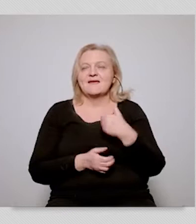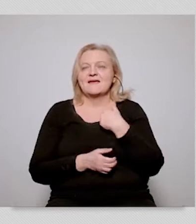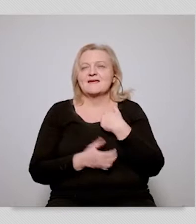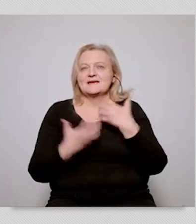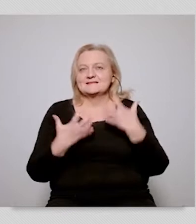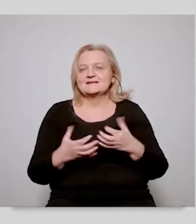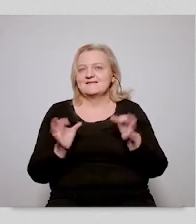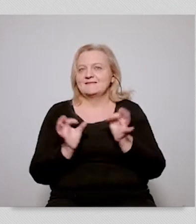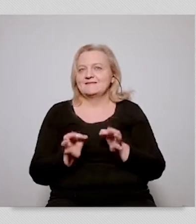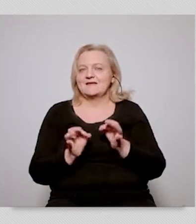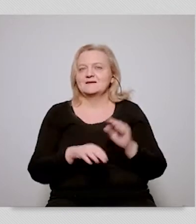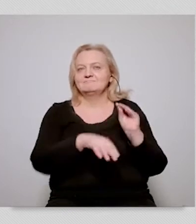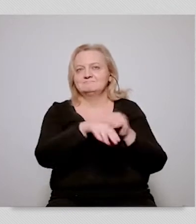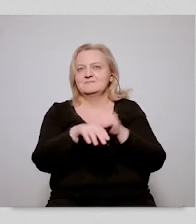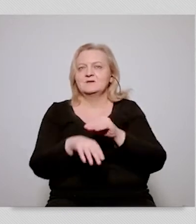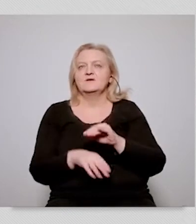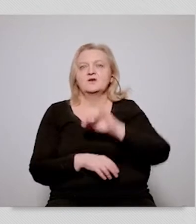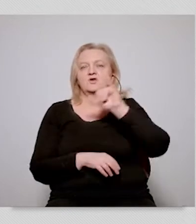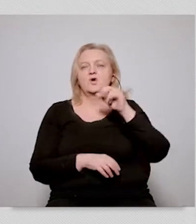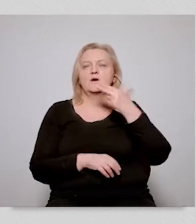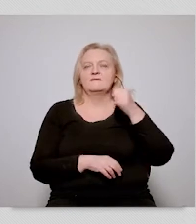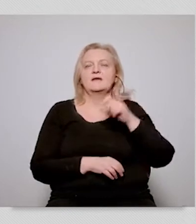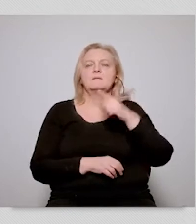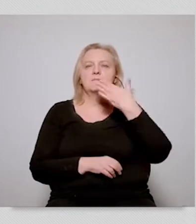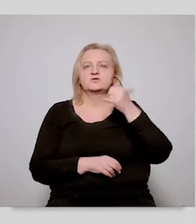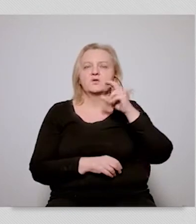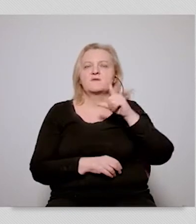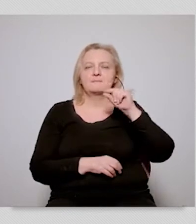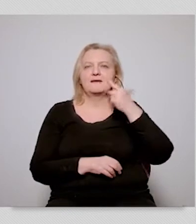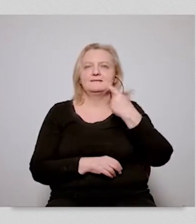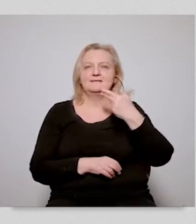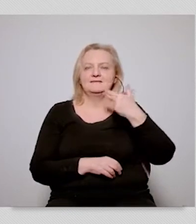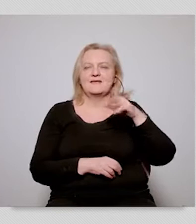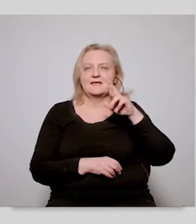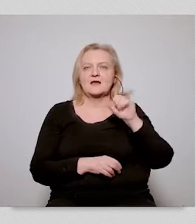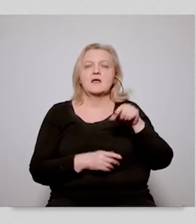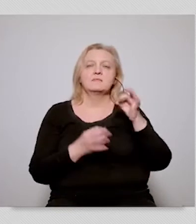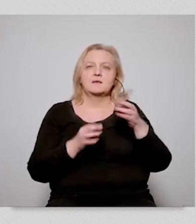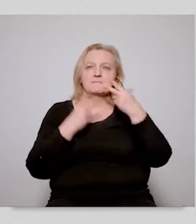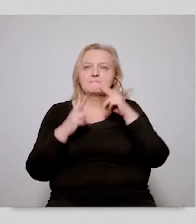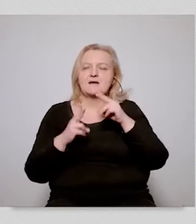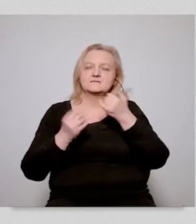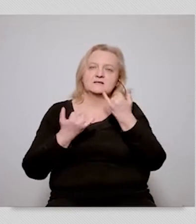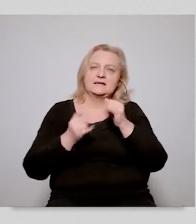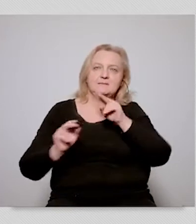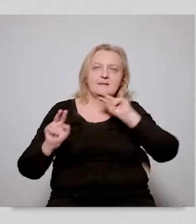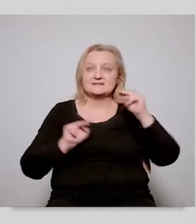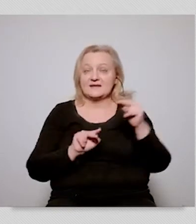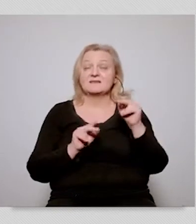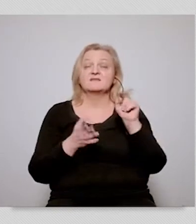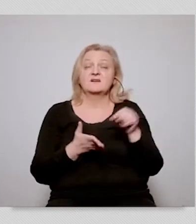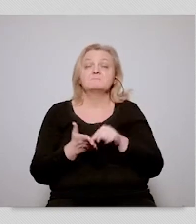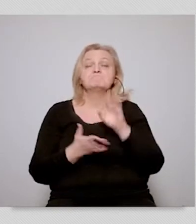chciał teraz zwrócić się do Joanny Maćkowiak-Pandery, która patrzy na te kwestie trochę z innej perspektywy. To znaczy z